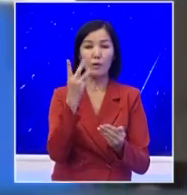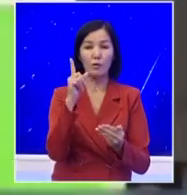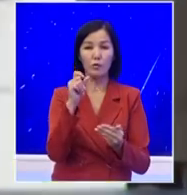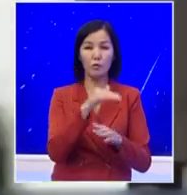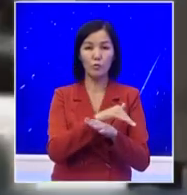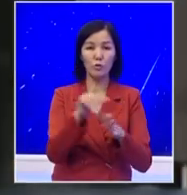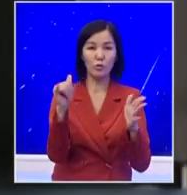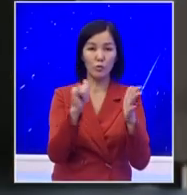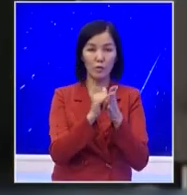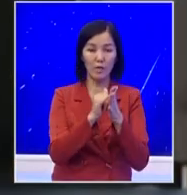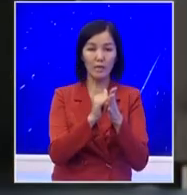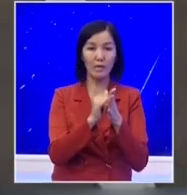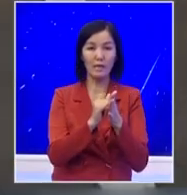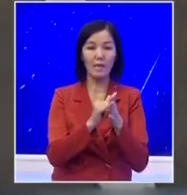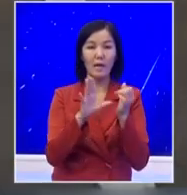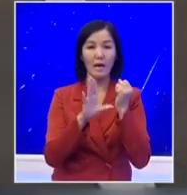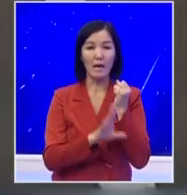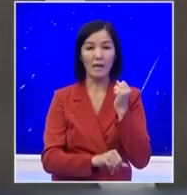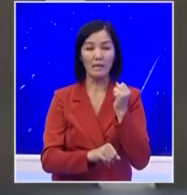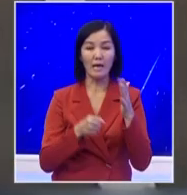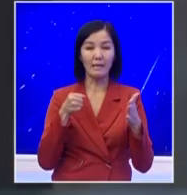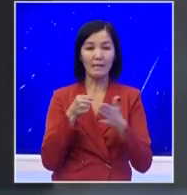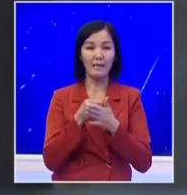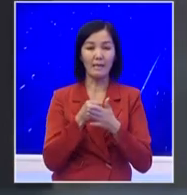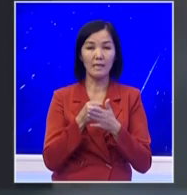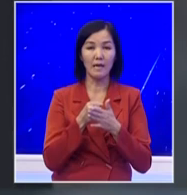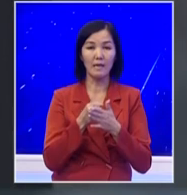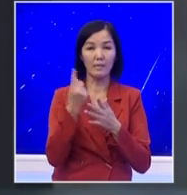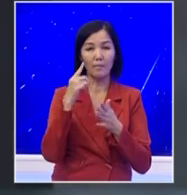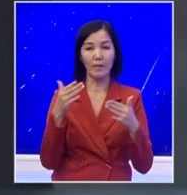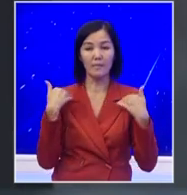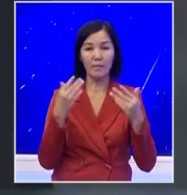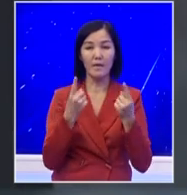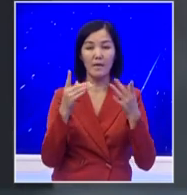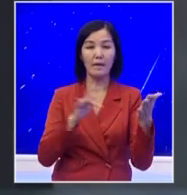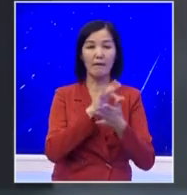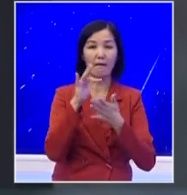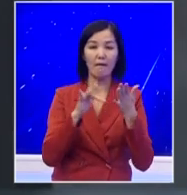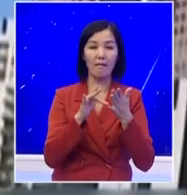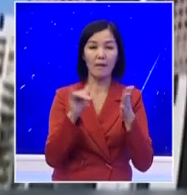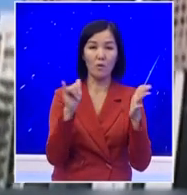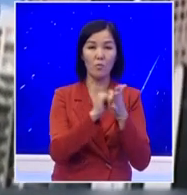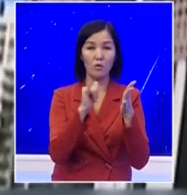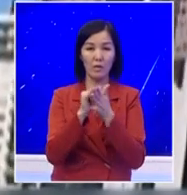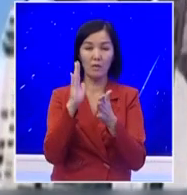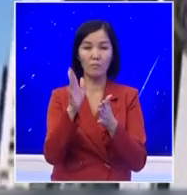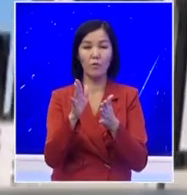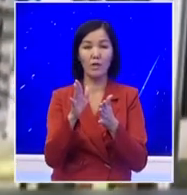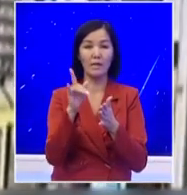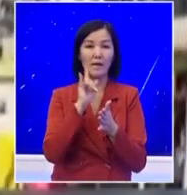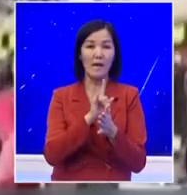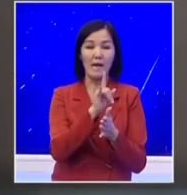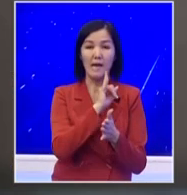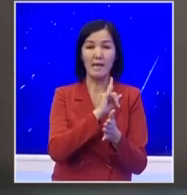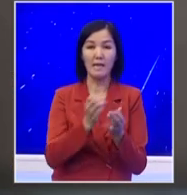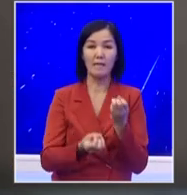ғана орнатылған. Ал ай соңына дейін бұл бастаманы Үндістанның өзге де ірі қалалары қолға алмақ. Айта кетейік, әйел сұлбасы